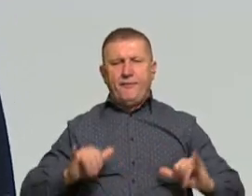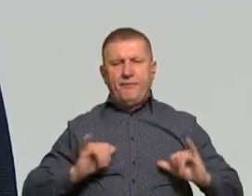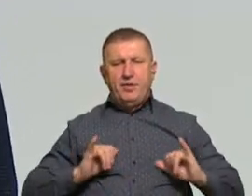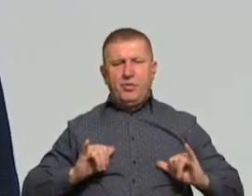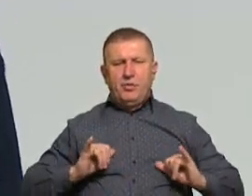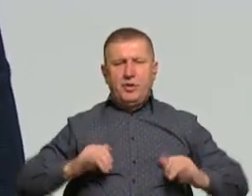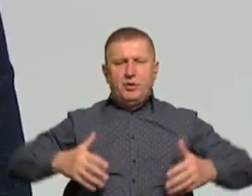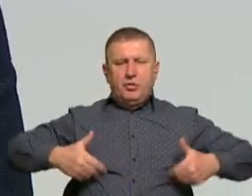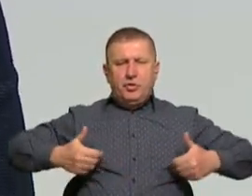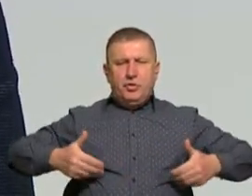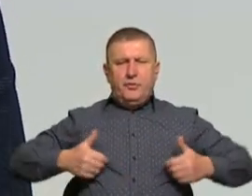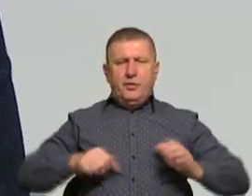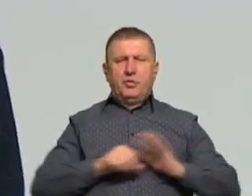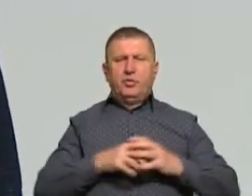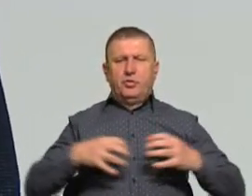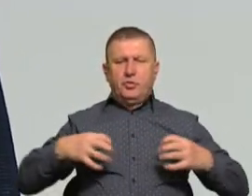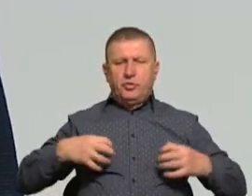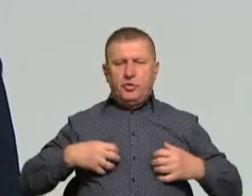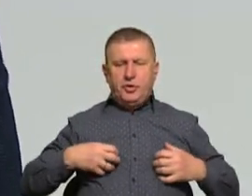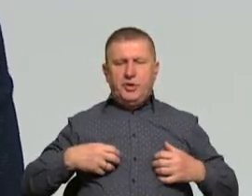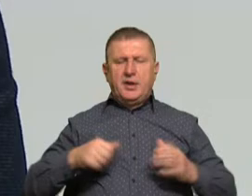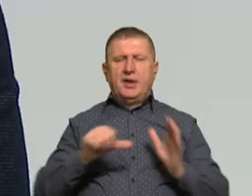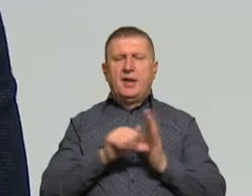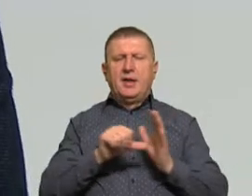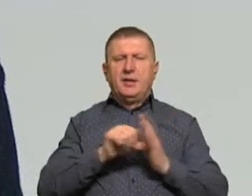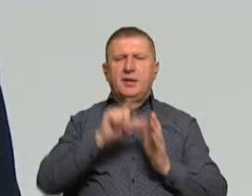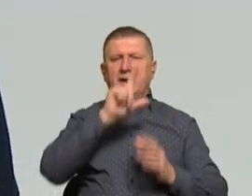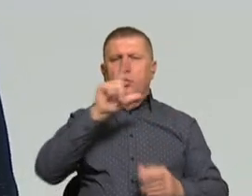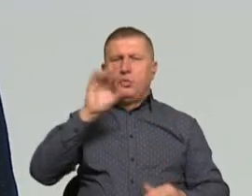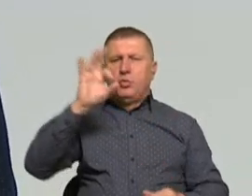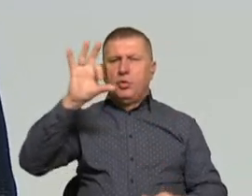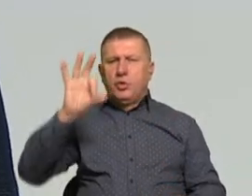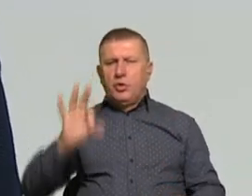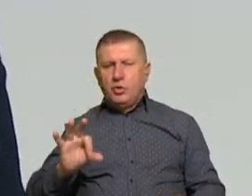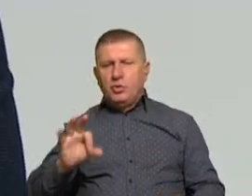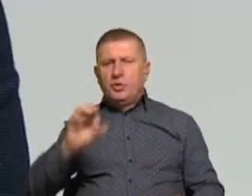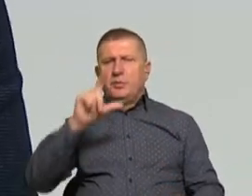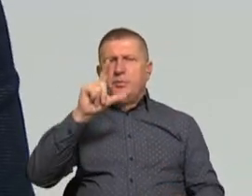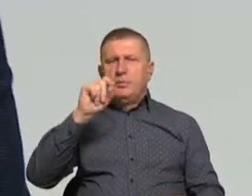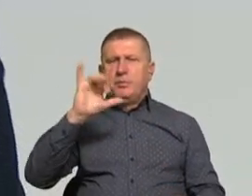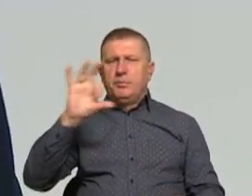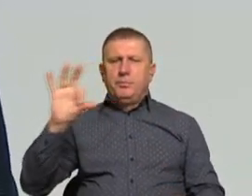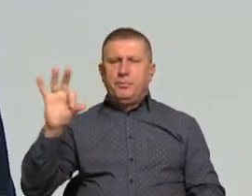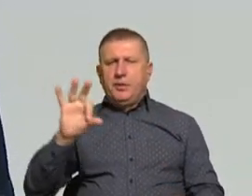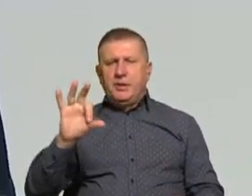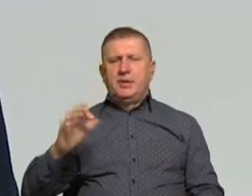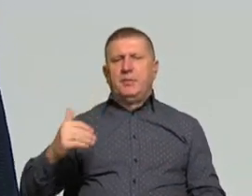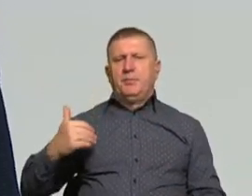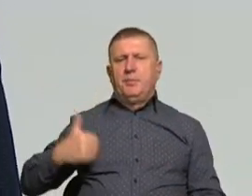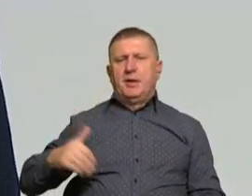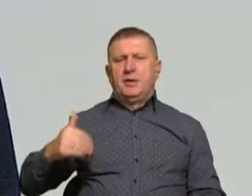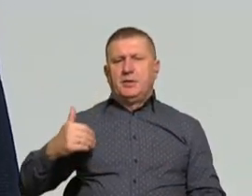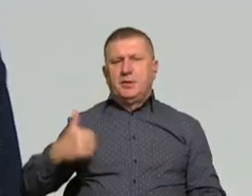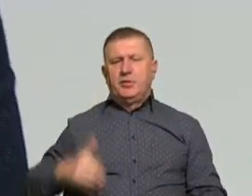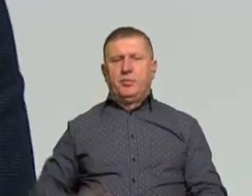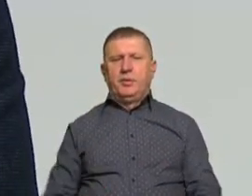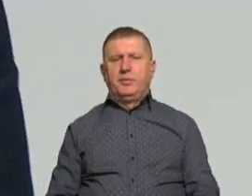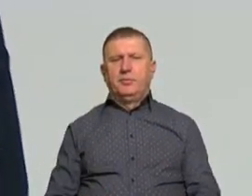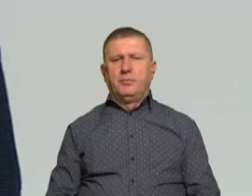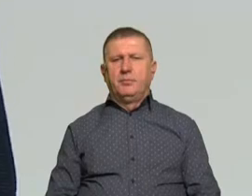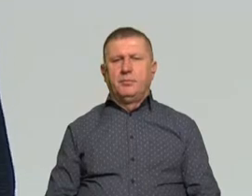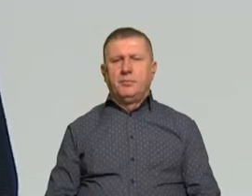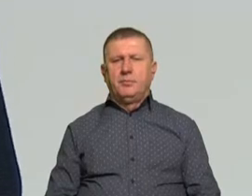zdrowego, proszę o głos. Konrad Łoś, kandydat na prezydenta miasta Bielska-Białej i również do Rady Miejskiej w okręgu numer 2. Proszę o